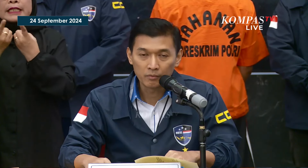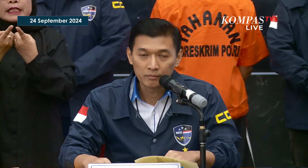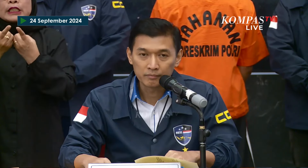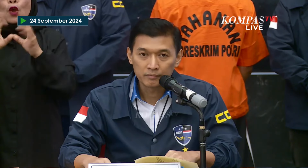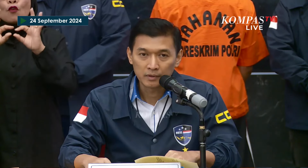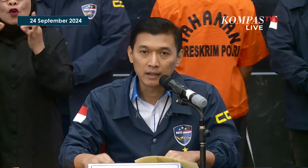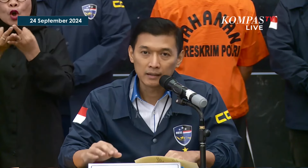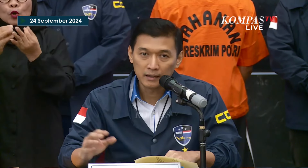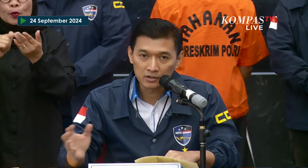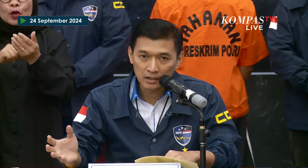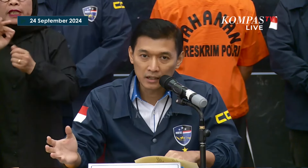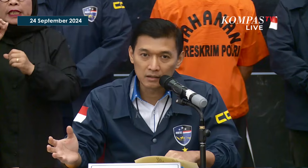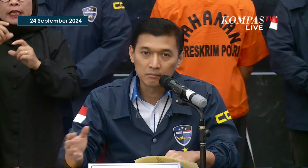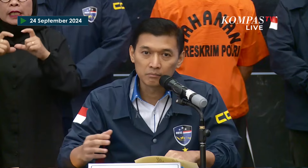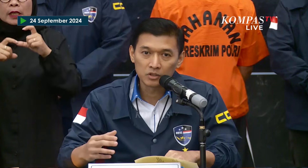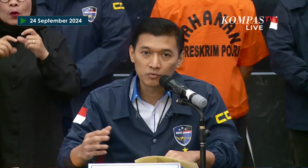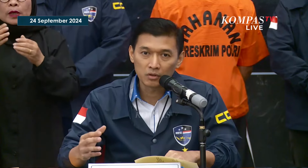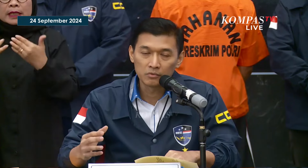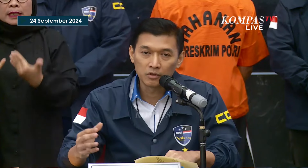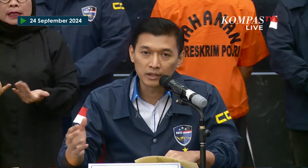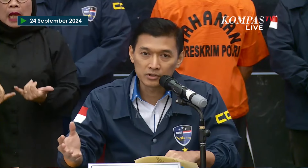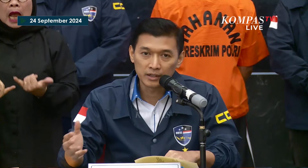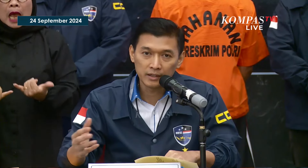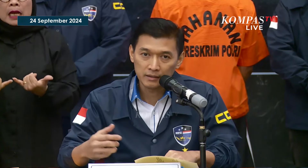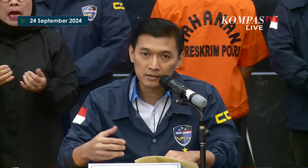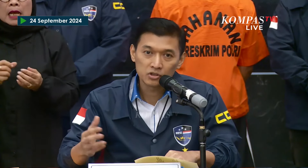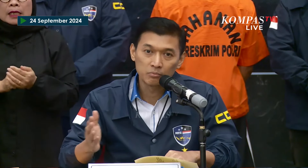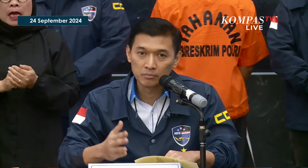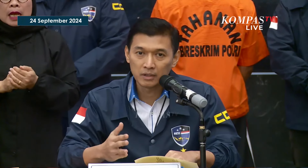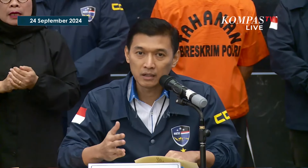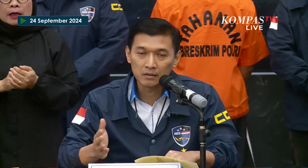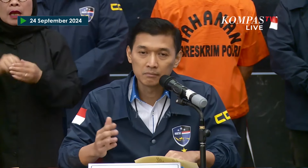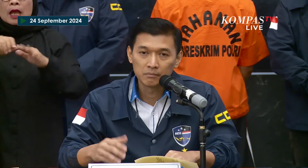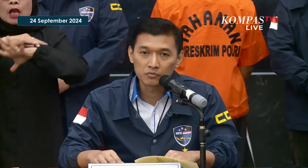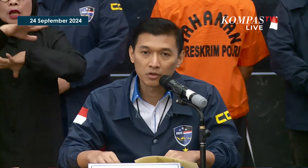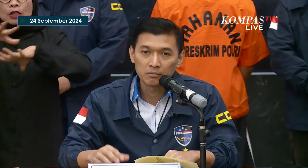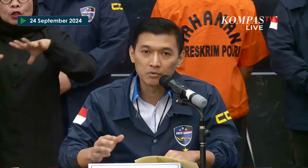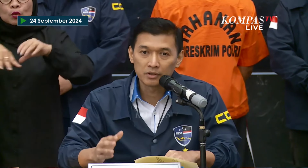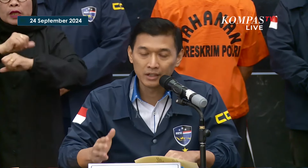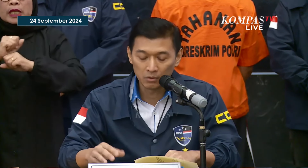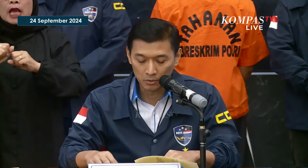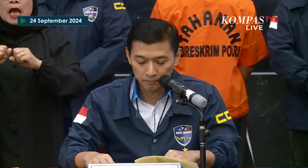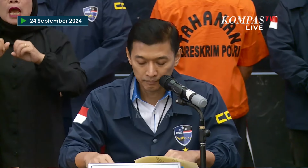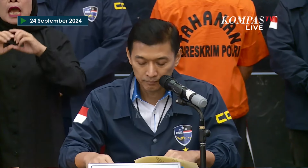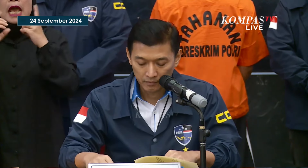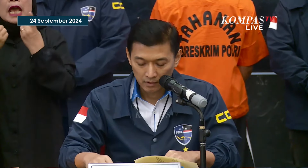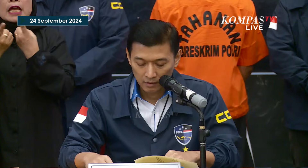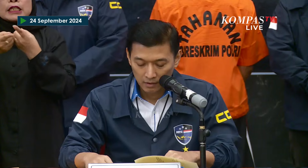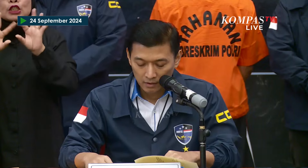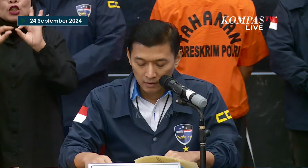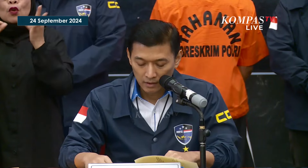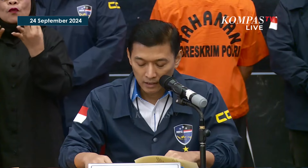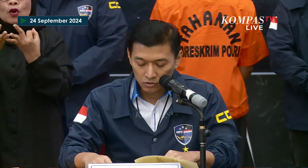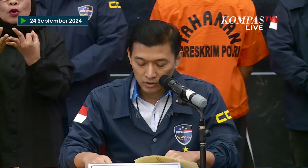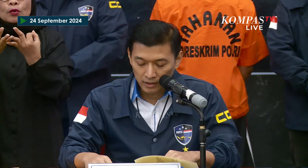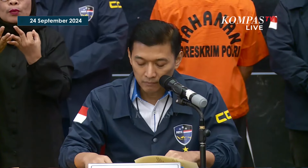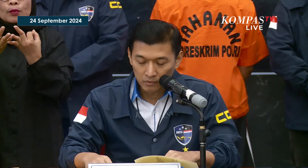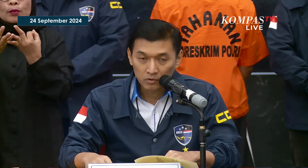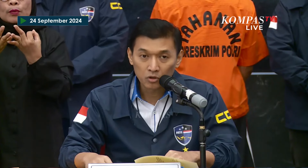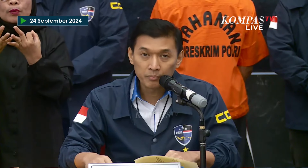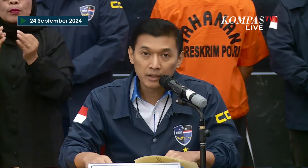bridgeforum.io yang sekarang bridgeforum.st, sebelumnya bridgeforum.io,